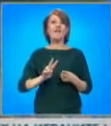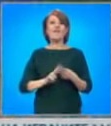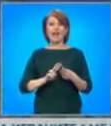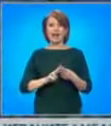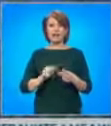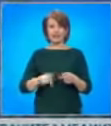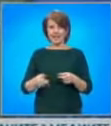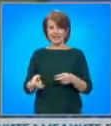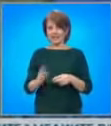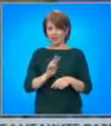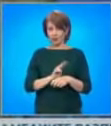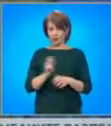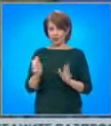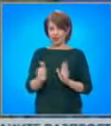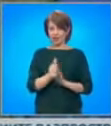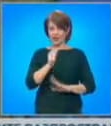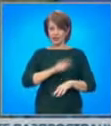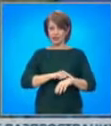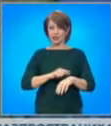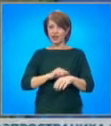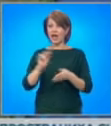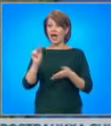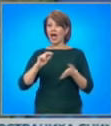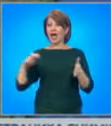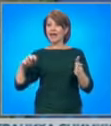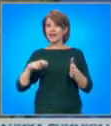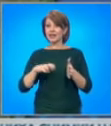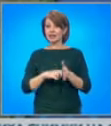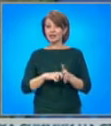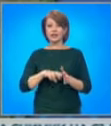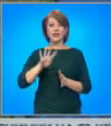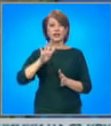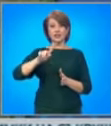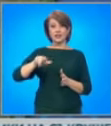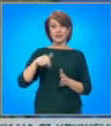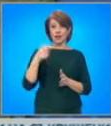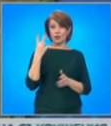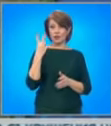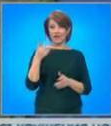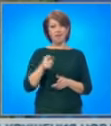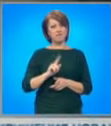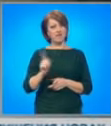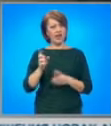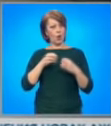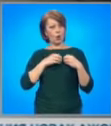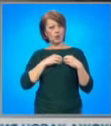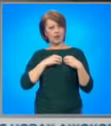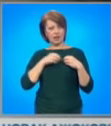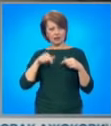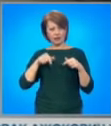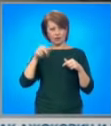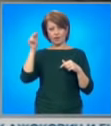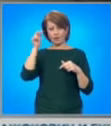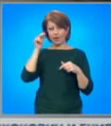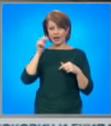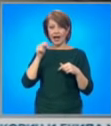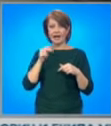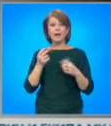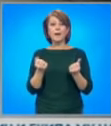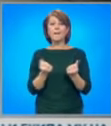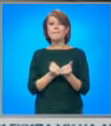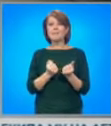обед около 16 часа е регистриран трус с магнитуд 4,2. Той не е усетен у нас. Според сеизмолозите,